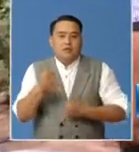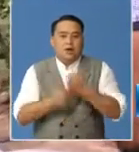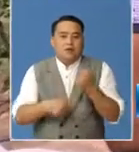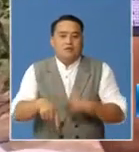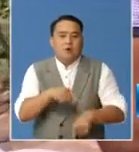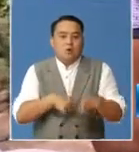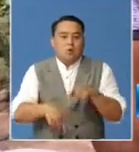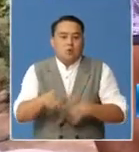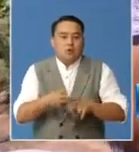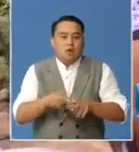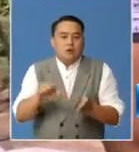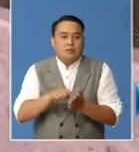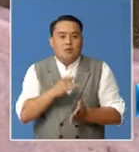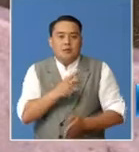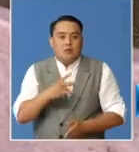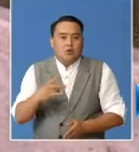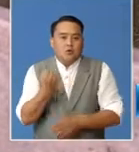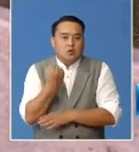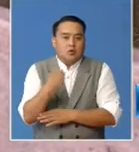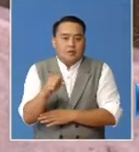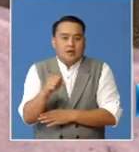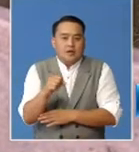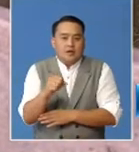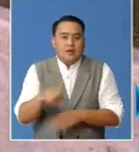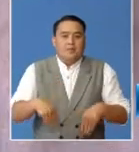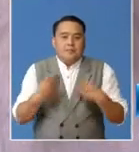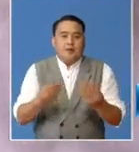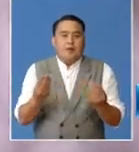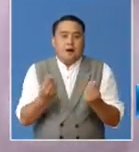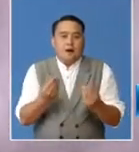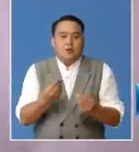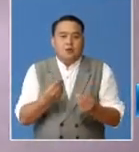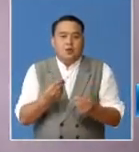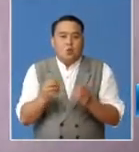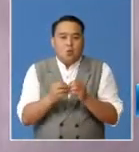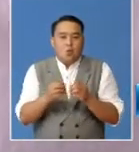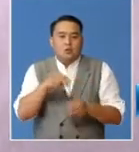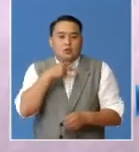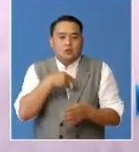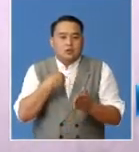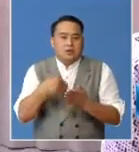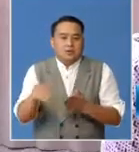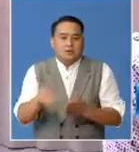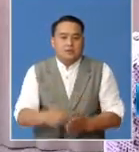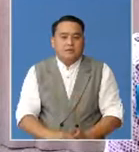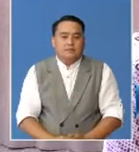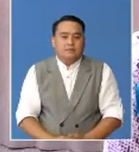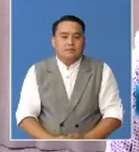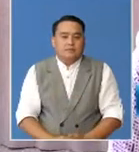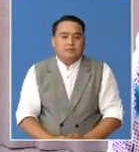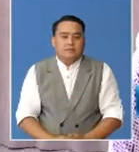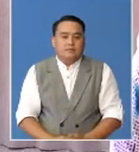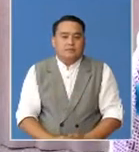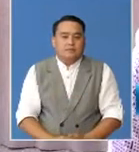проект конкурсына қатысып, 1 миллион теңге грант ұтып алған. Берілген қаражатқа асыл тұқымды 10 ешкіні сатып алыпты. Кезде практикаға